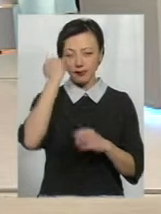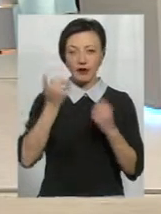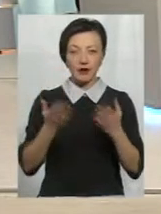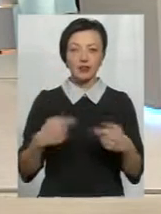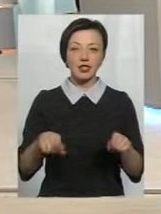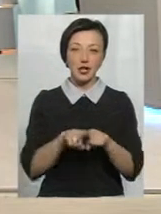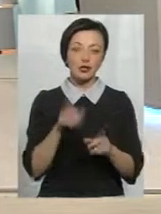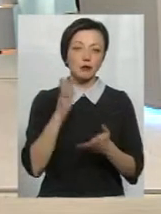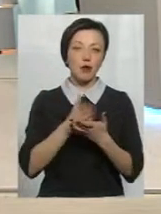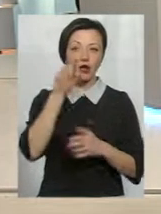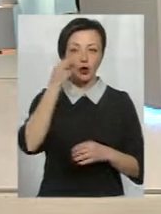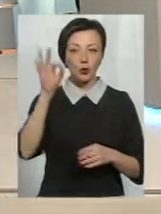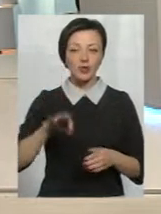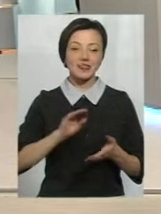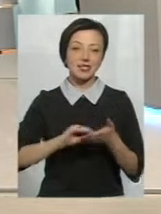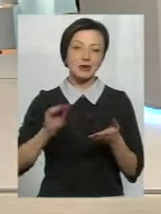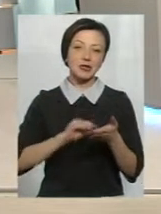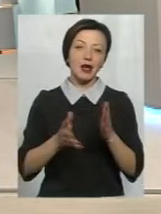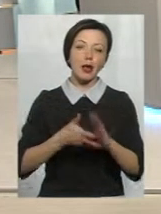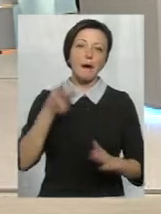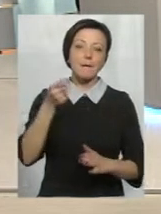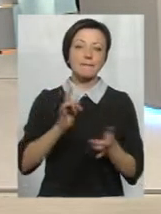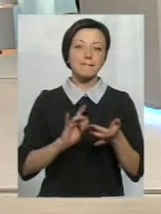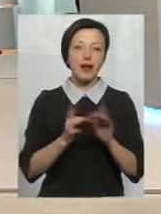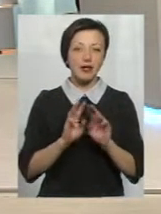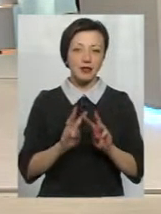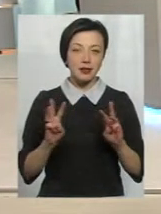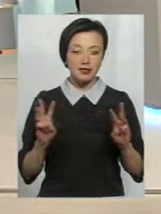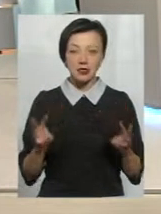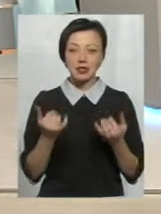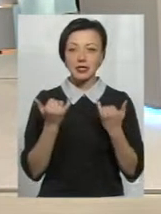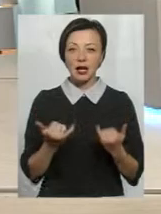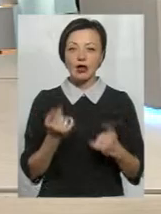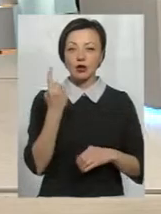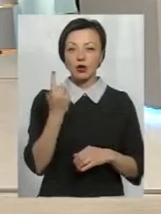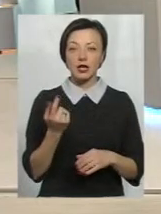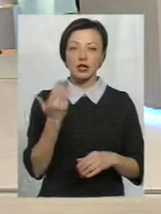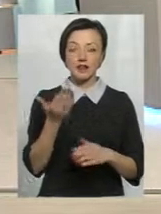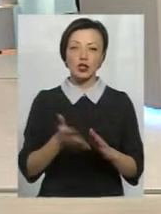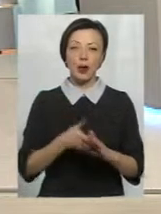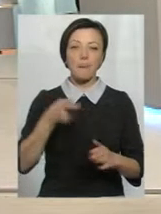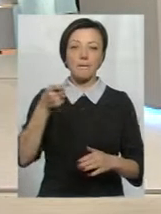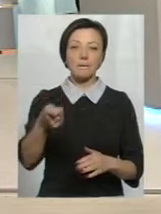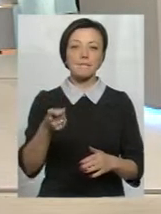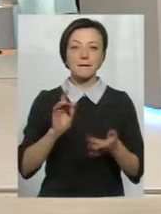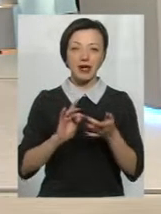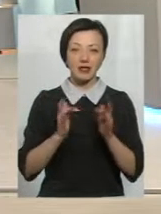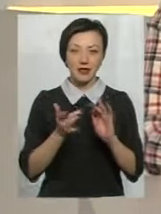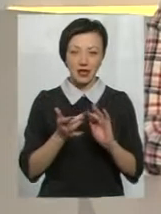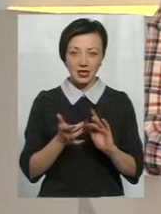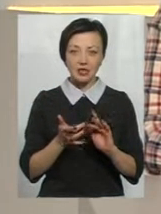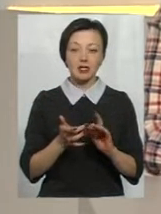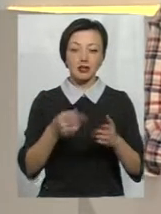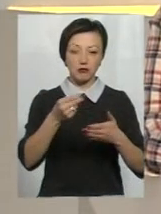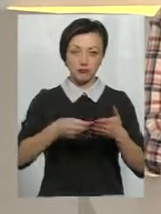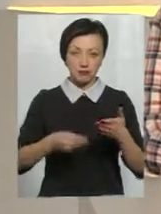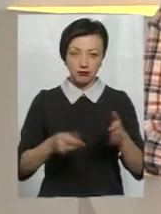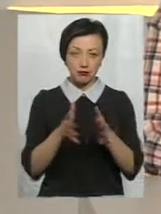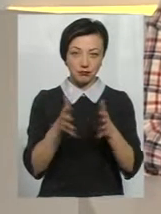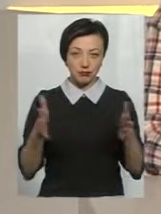маєте досвід з написання петицій. Зараз одна з ваших петицій набирає якраз голоси, і вона